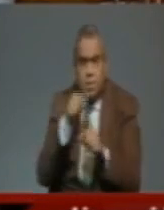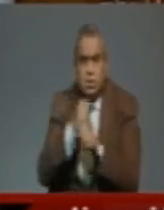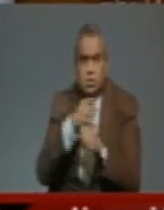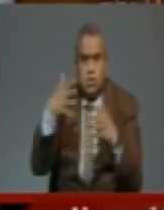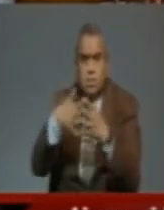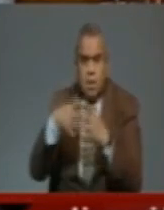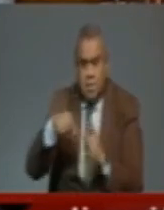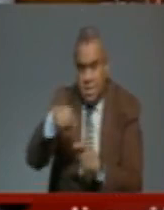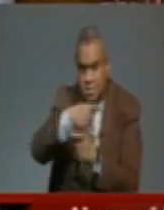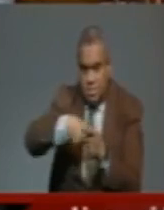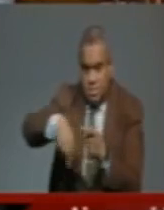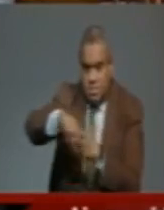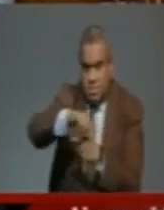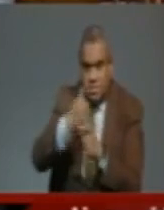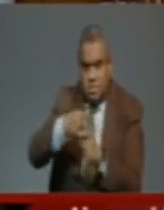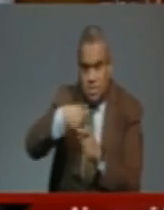باقي المواني